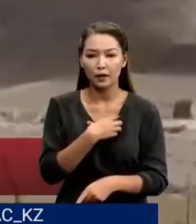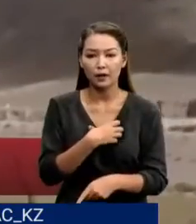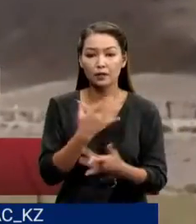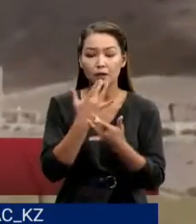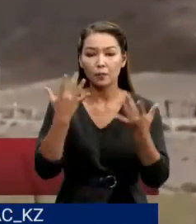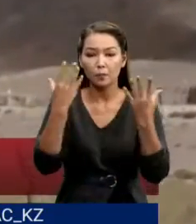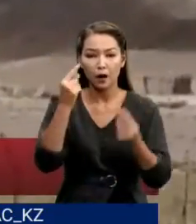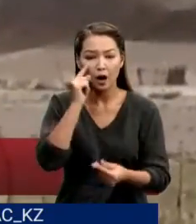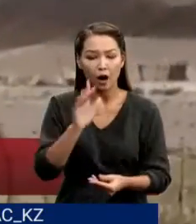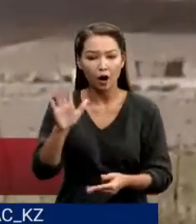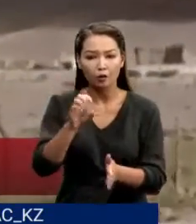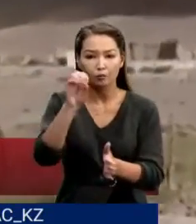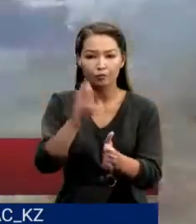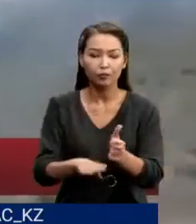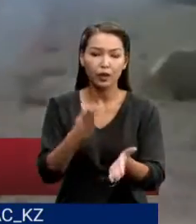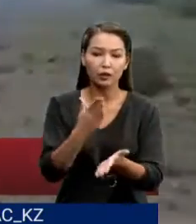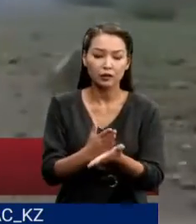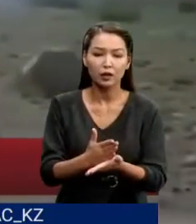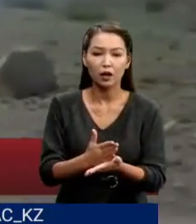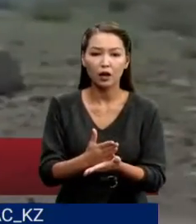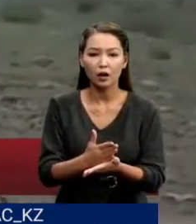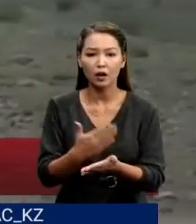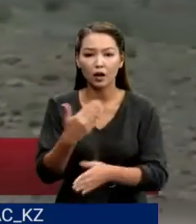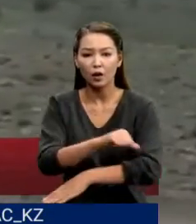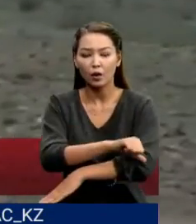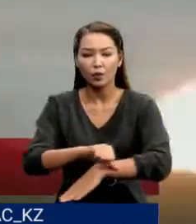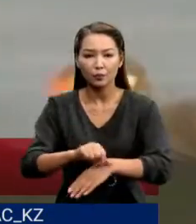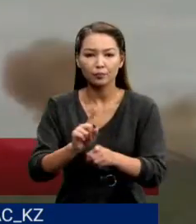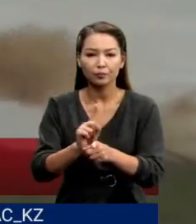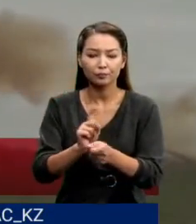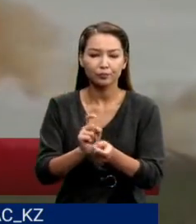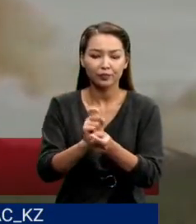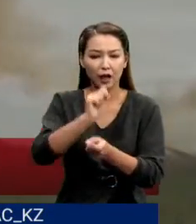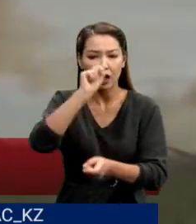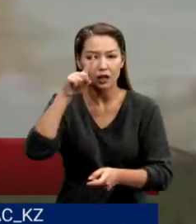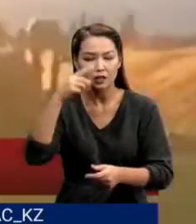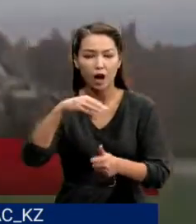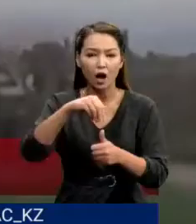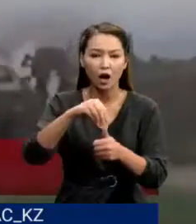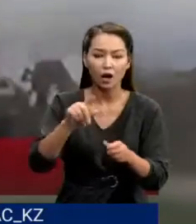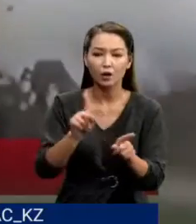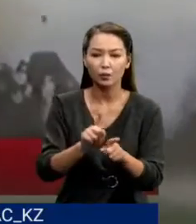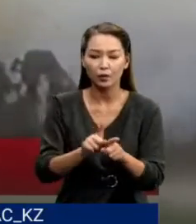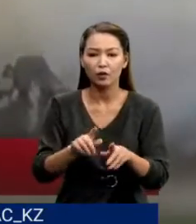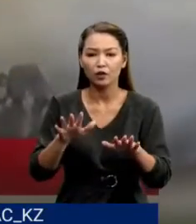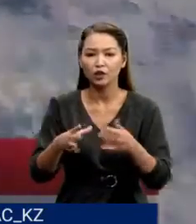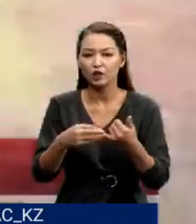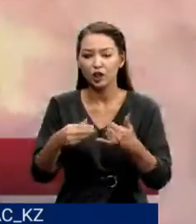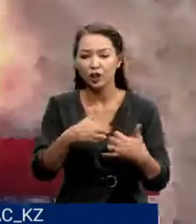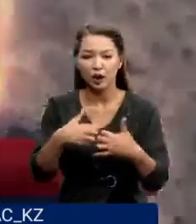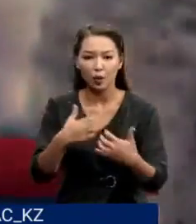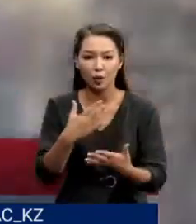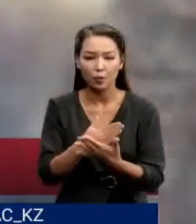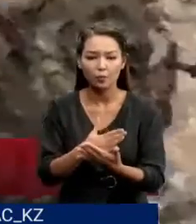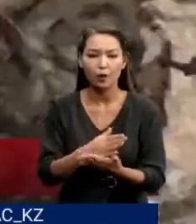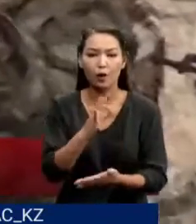кездері Азияда шиеленіс көбейді. Қырғызстан мен Тәжік шекарасындағы қақтығыстар, Әзербайжан мен Армения арасындағы жер дауы. Сондықтан Біріккен